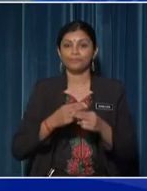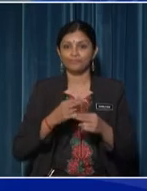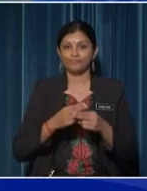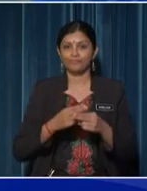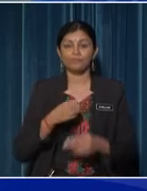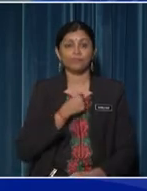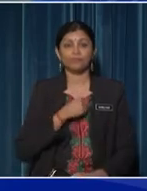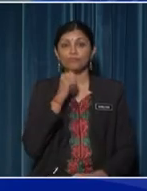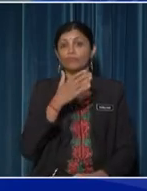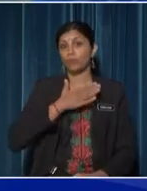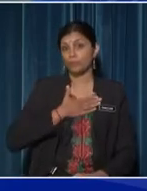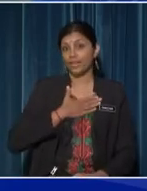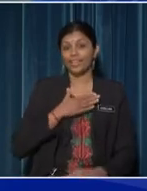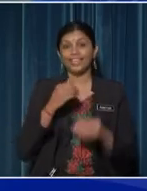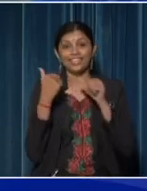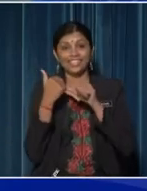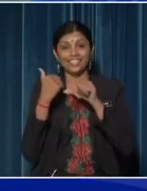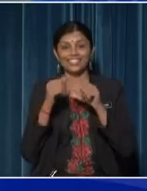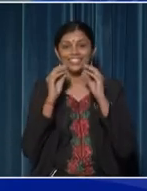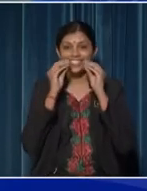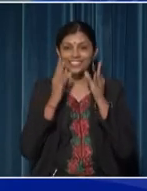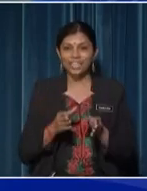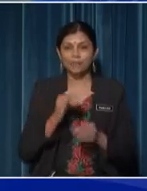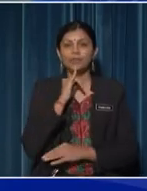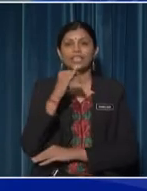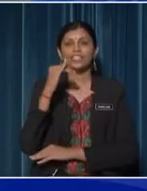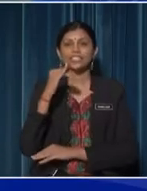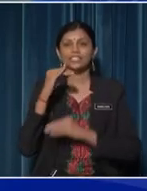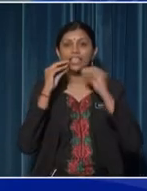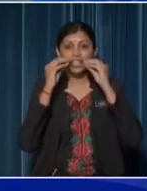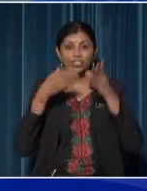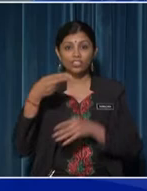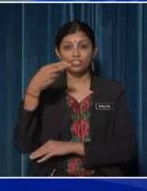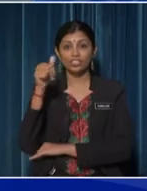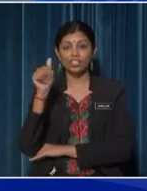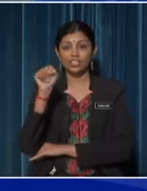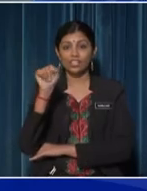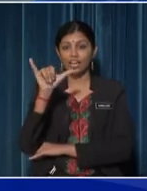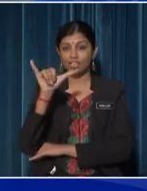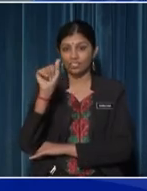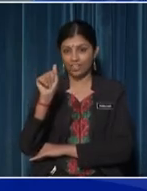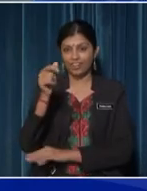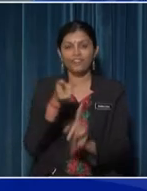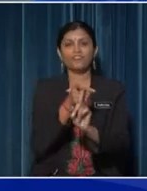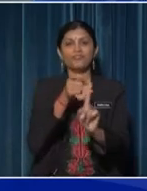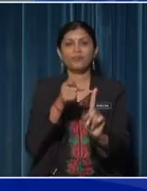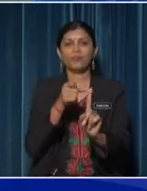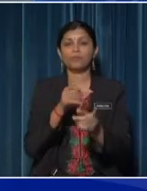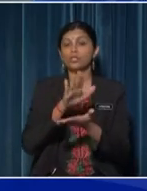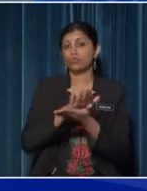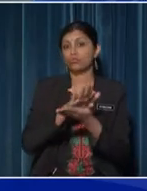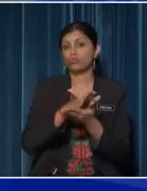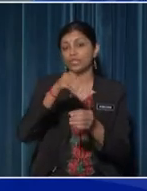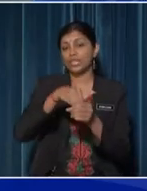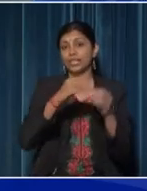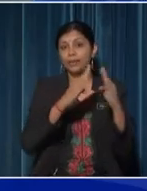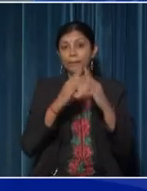Hasyah binti Yusof Anda boleh panggil saya Cikgu Hasyah Saya belajar di Sekolah Kebangsaan Jalan